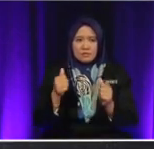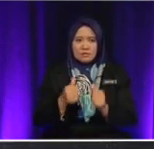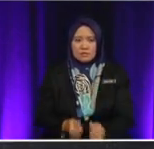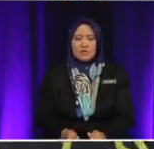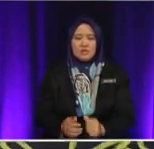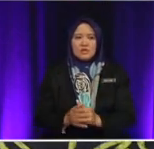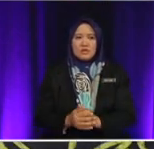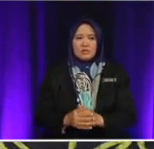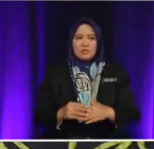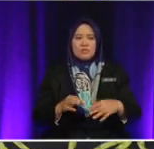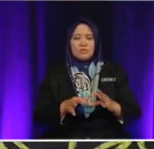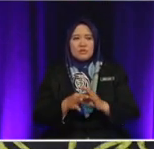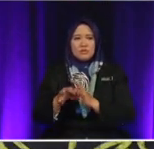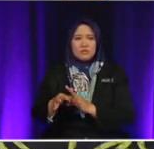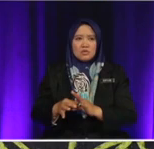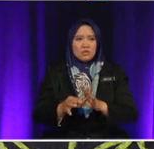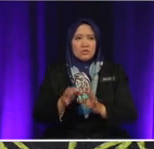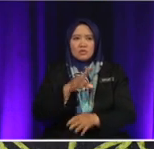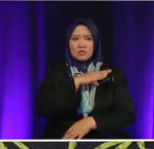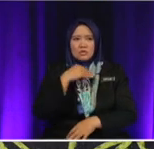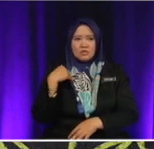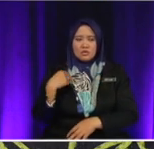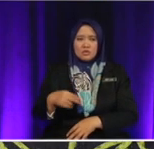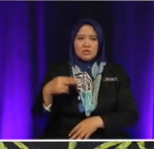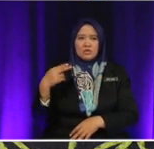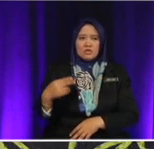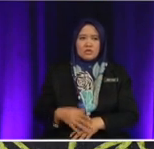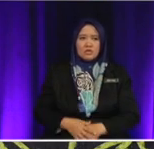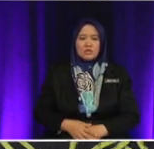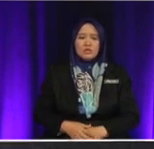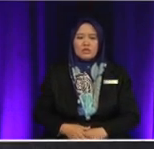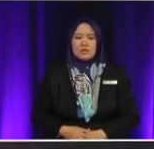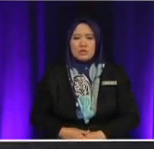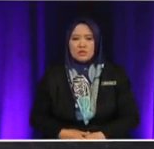bekerjasama dan perlu menghadapi konflik itu bersama-sama. Sebagai contoh,